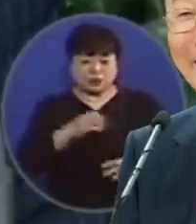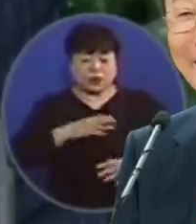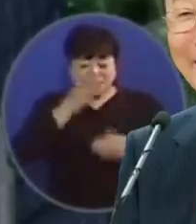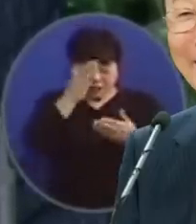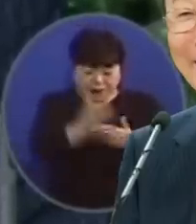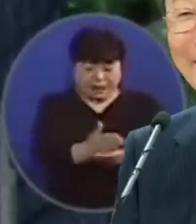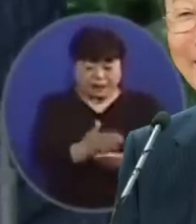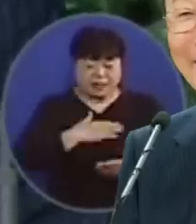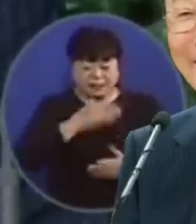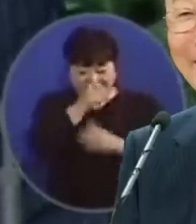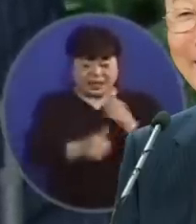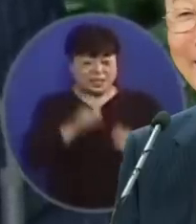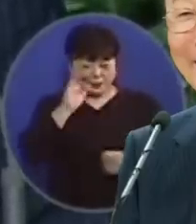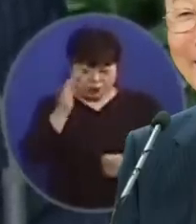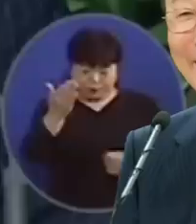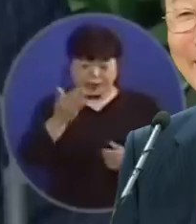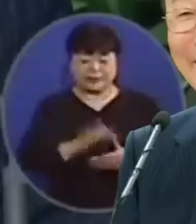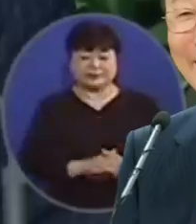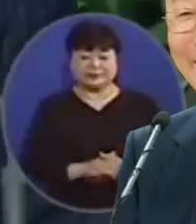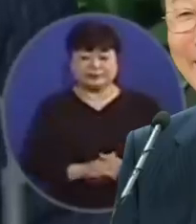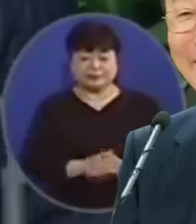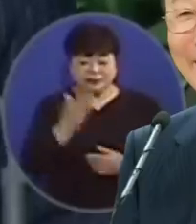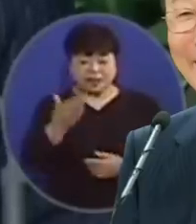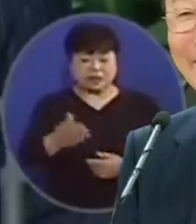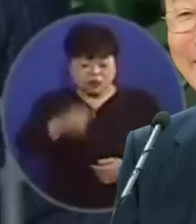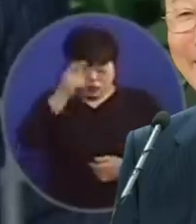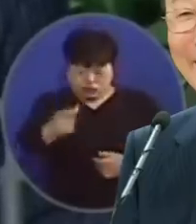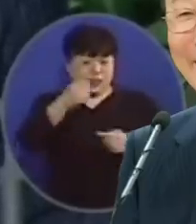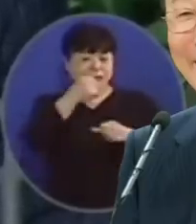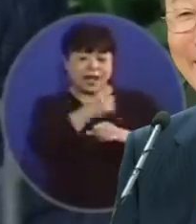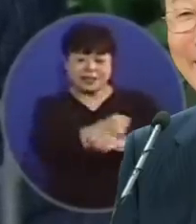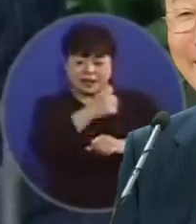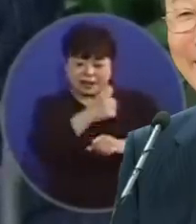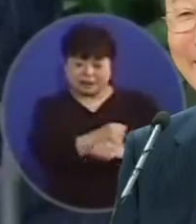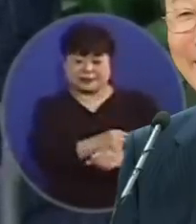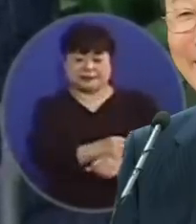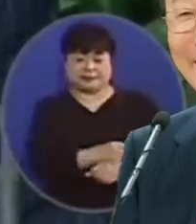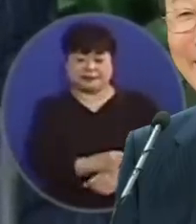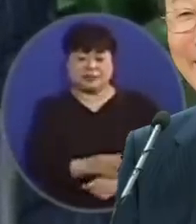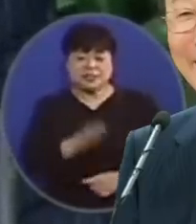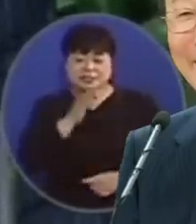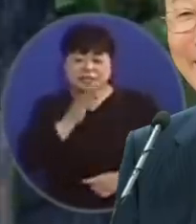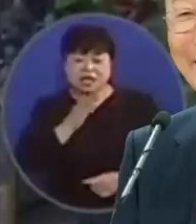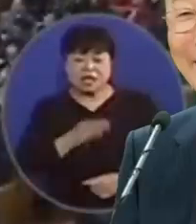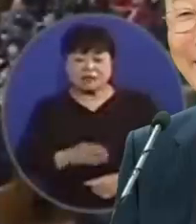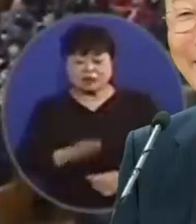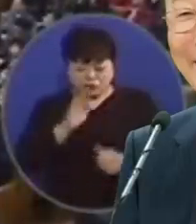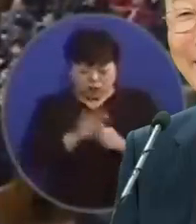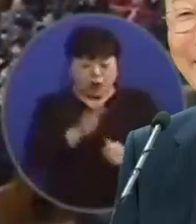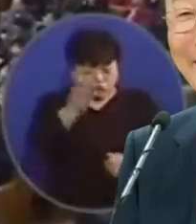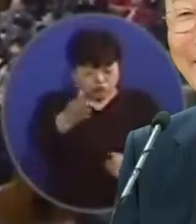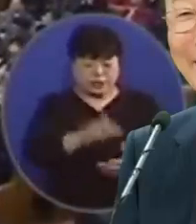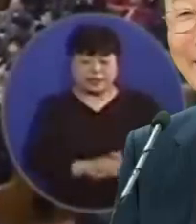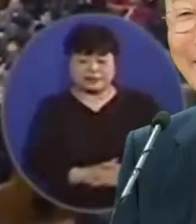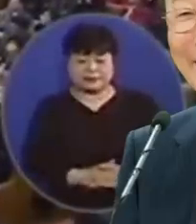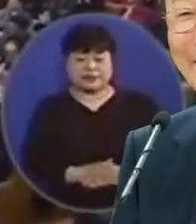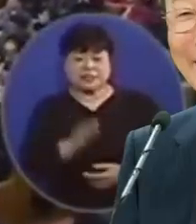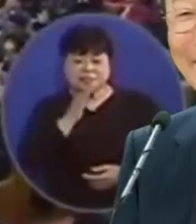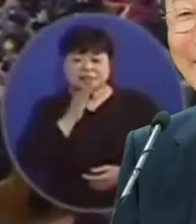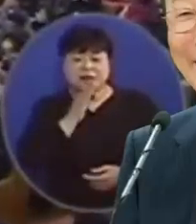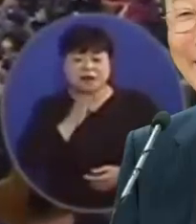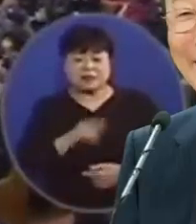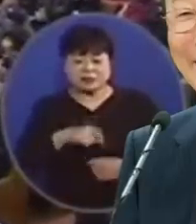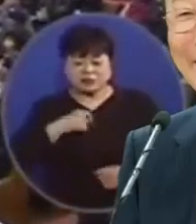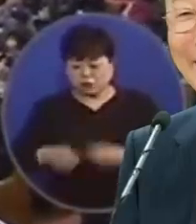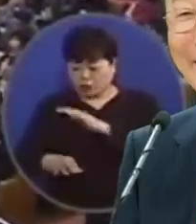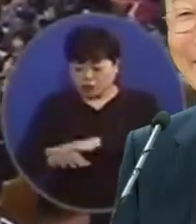놀라지 말라, 나는 내 하나님이 됨이라. 내가 너를 굳세게 하리라. 참으로 너를 도와주리라. 참으로 나의